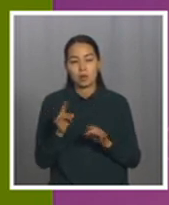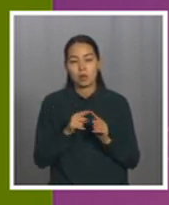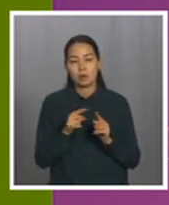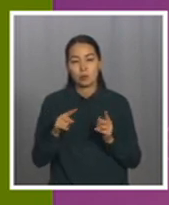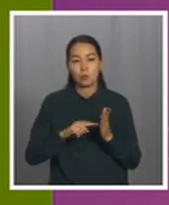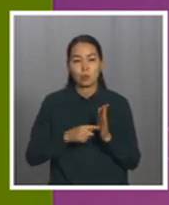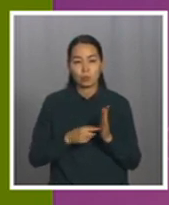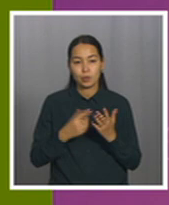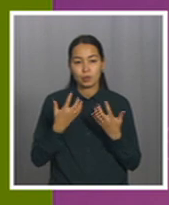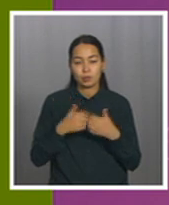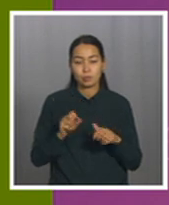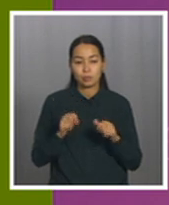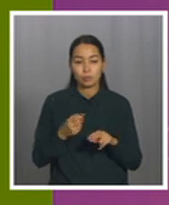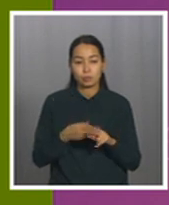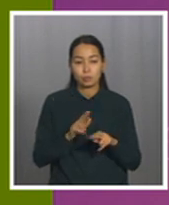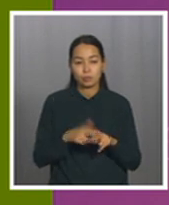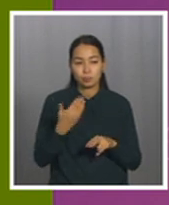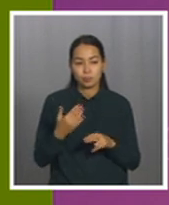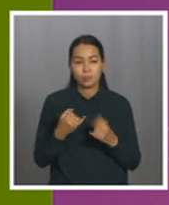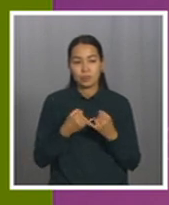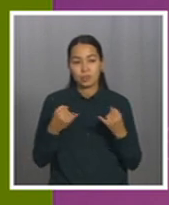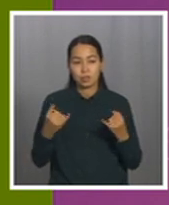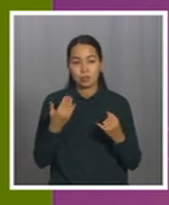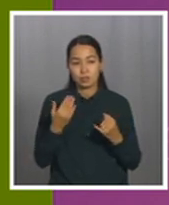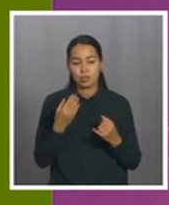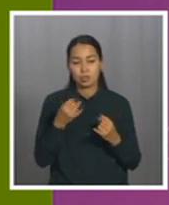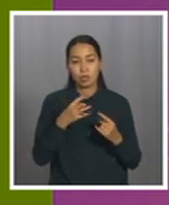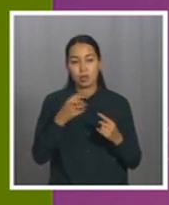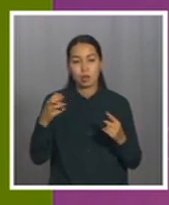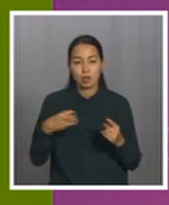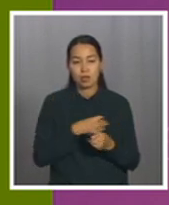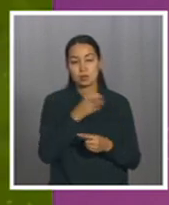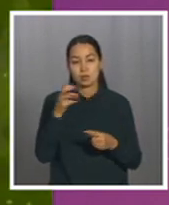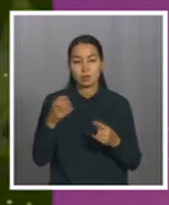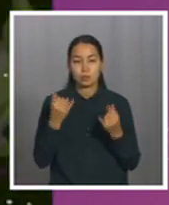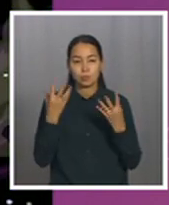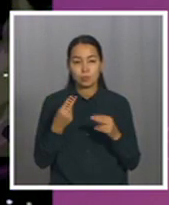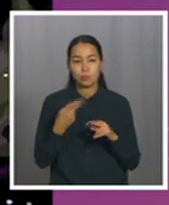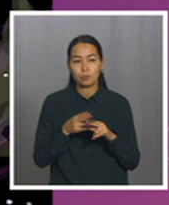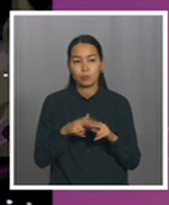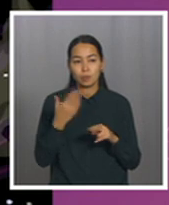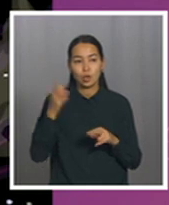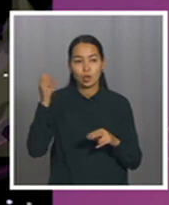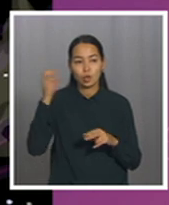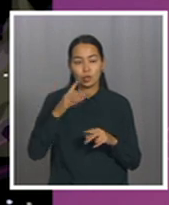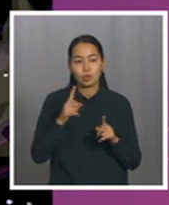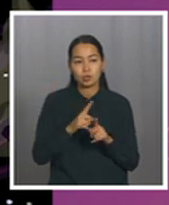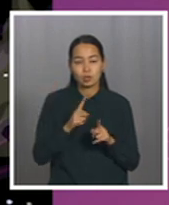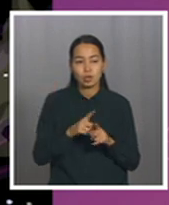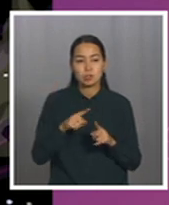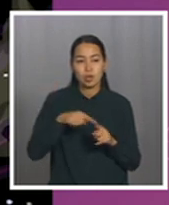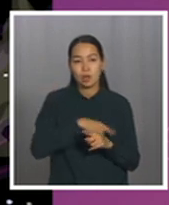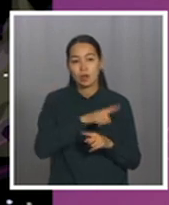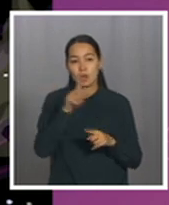есептеуге болады. Бұл жіпке ілінген шардың айнымалы қозғалысы кезінде, сонымен қатар күнді айнала қозғалатын